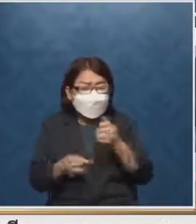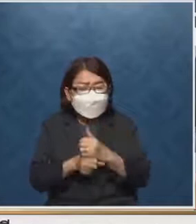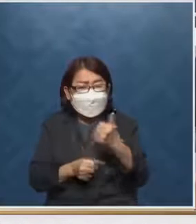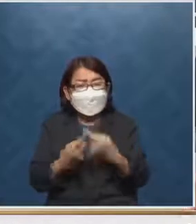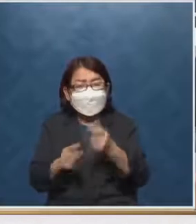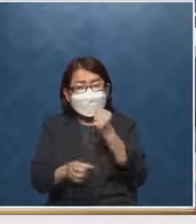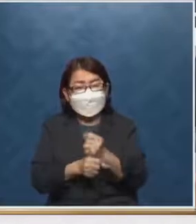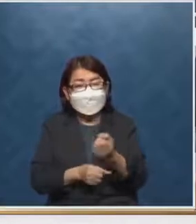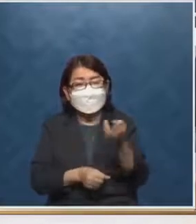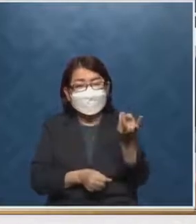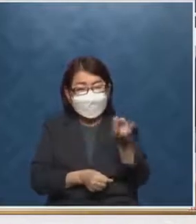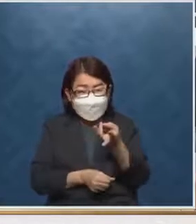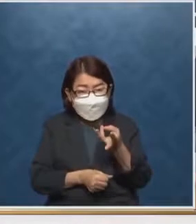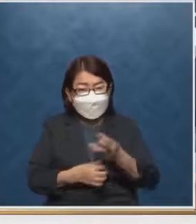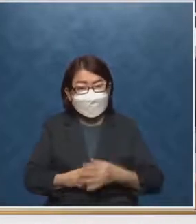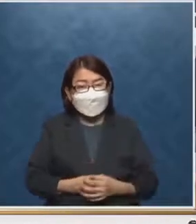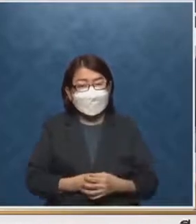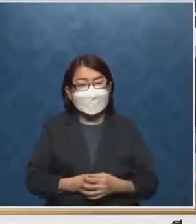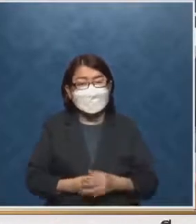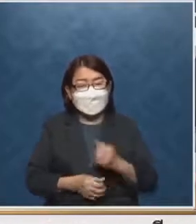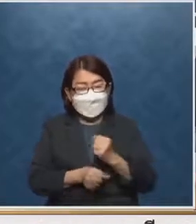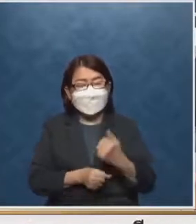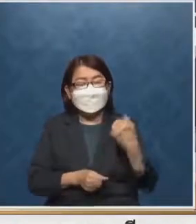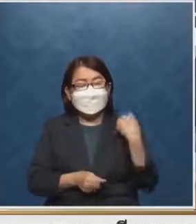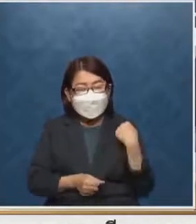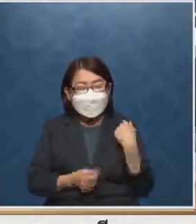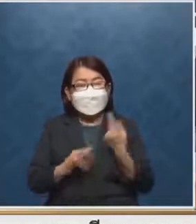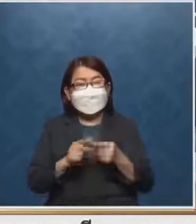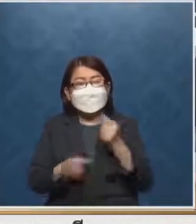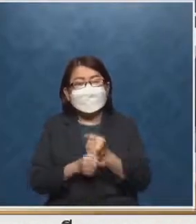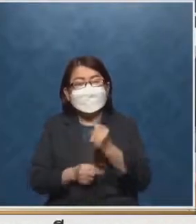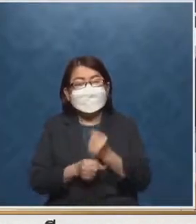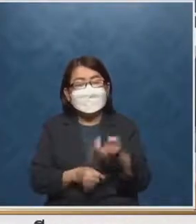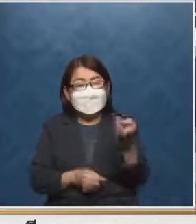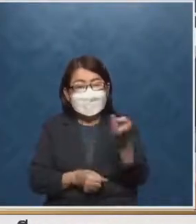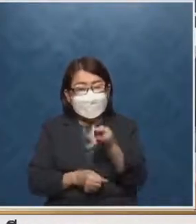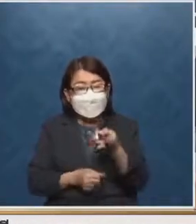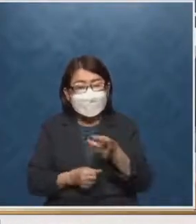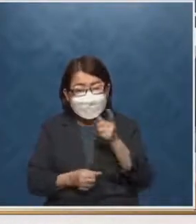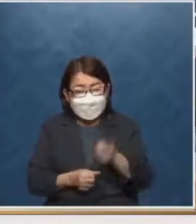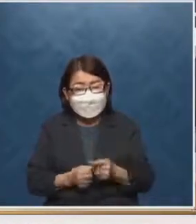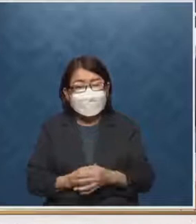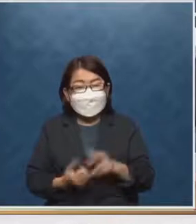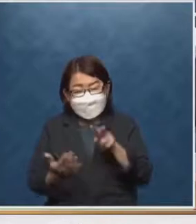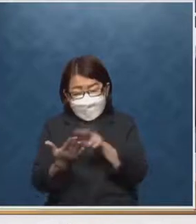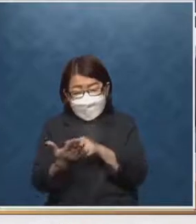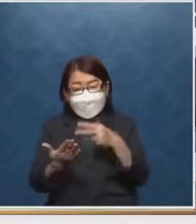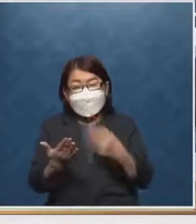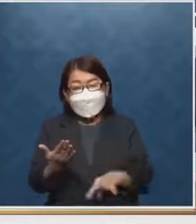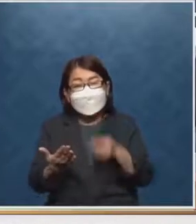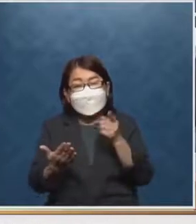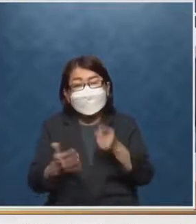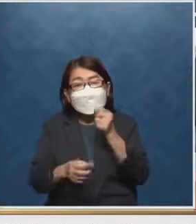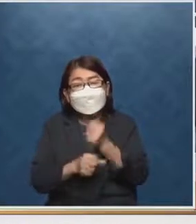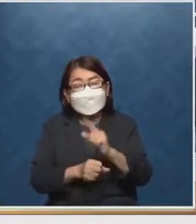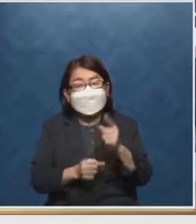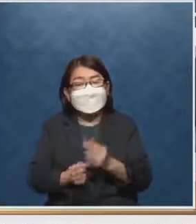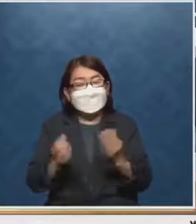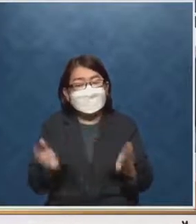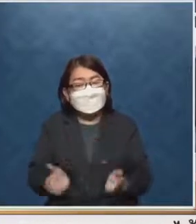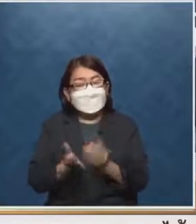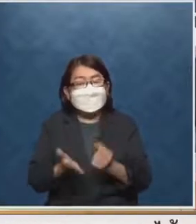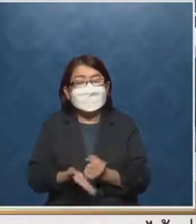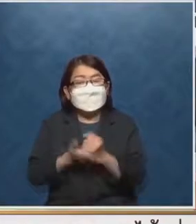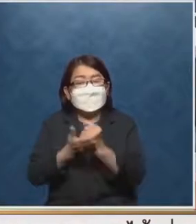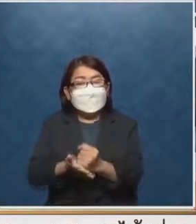น้อยไปทำน้อยไปจริงๆเพราะว่าดูภารกิจของท่านสนับสนุนและกระตุ้น